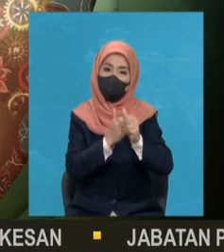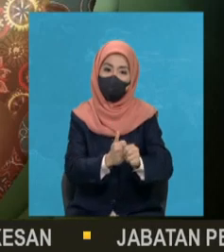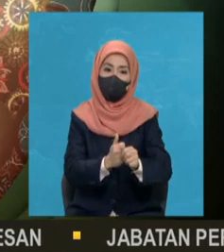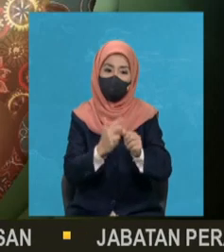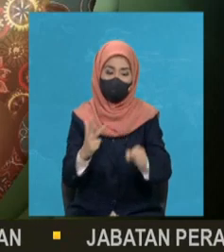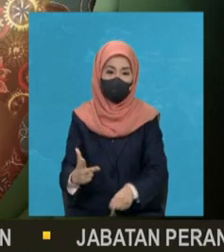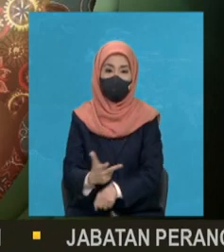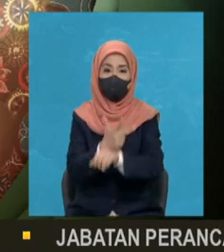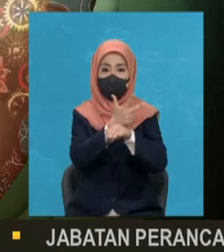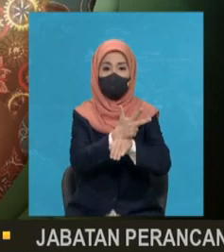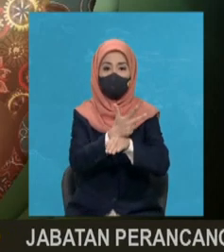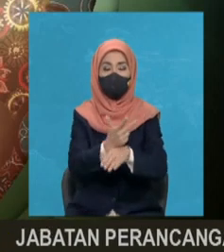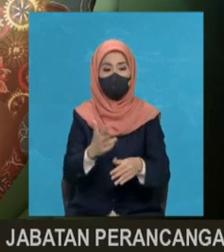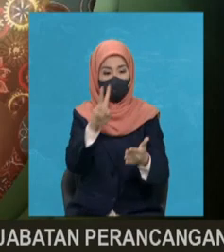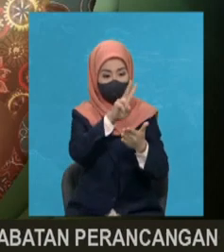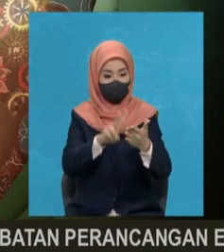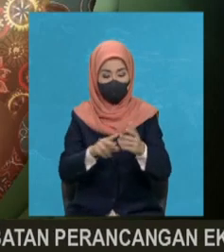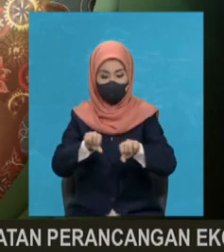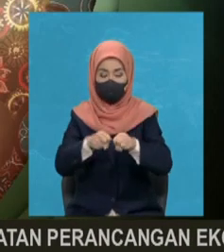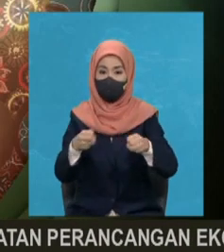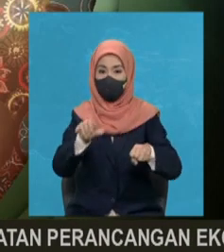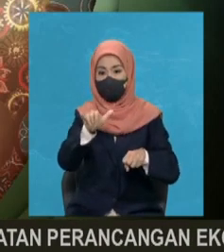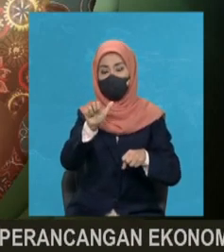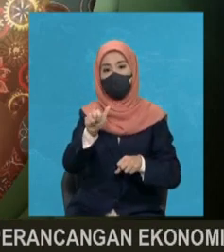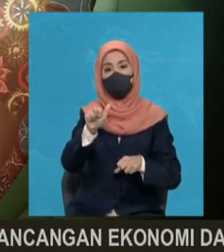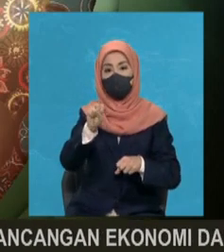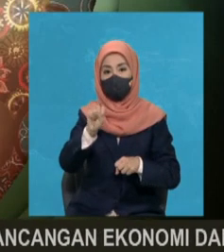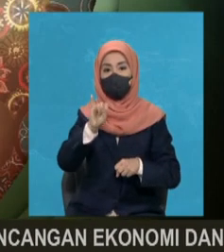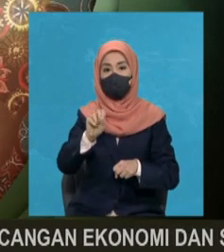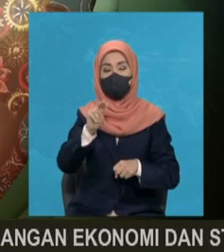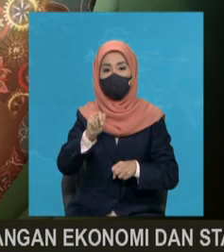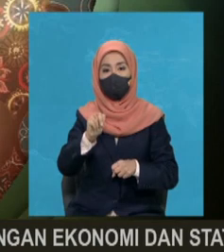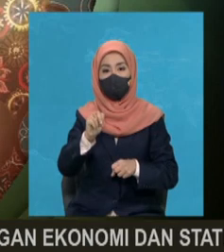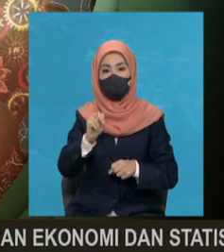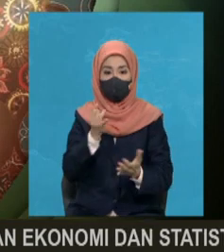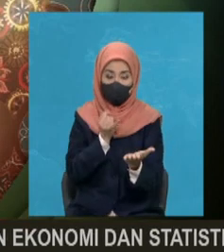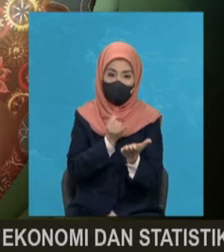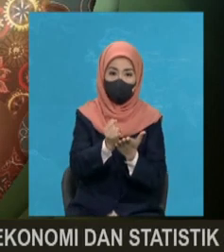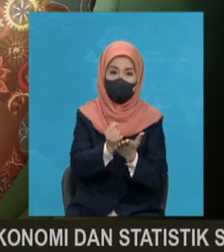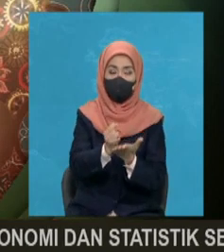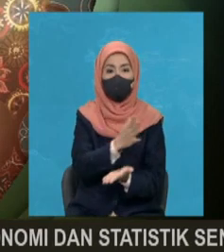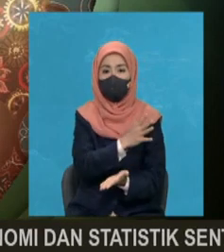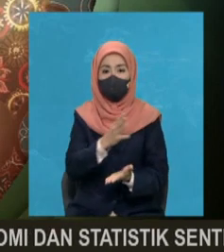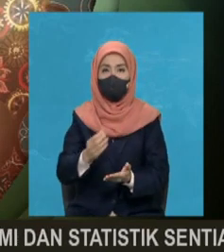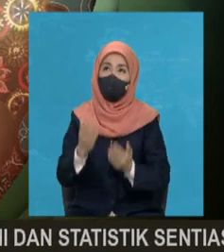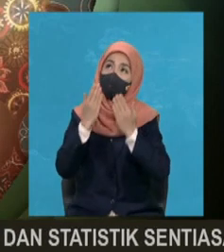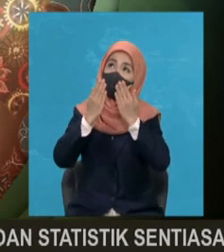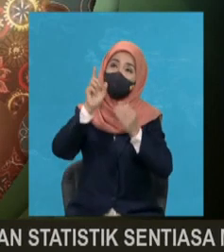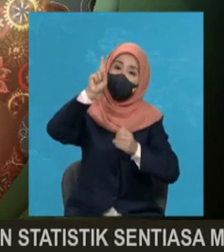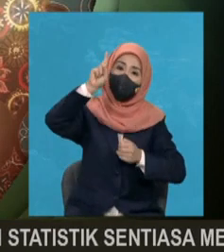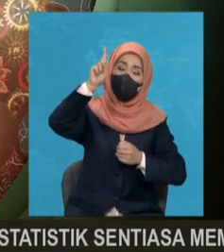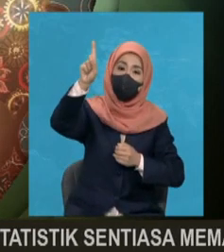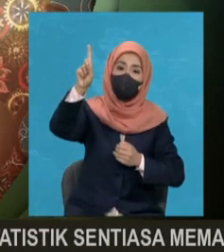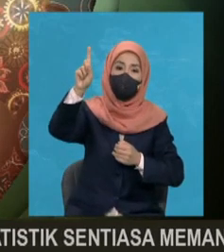siaran tersebut dan membaca bersama-sama dengan niat ikhlas lagi murni memohon kepada Allah Subhanahu Wa Ta'ala Semoga